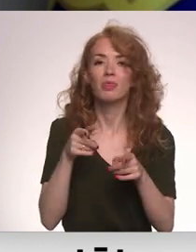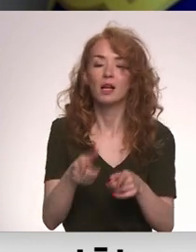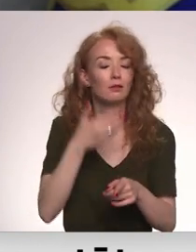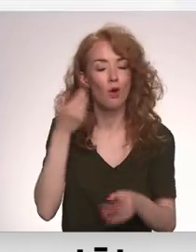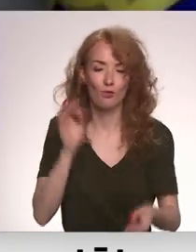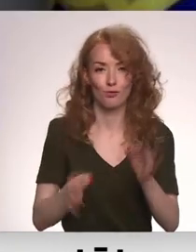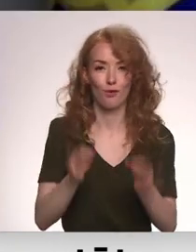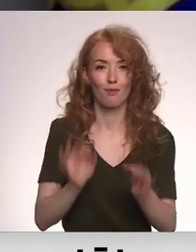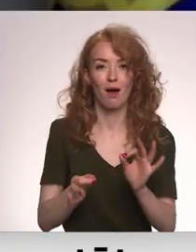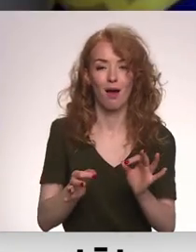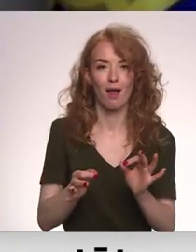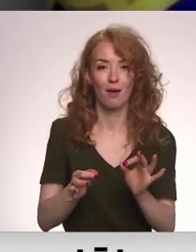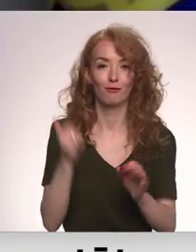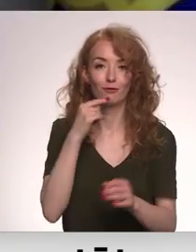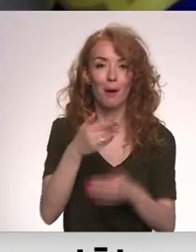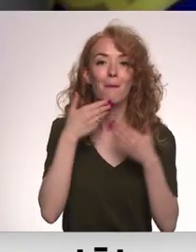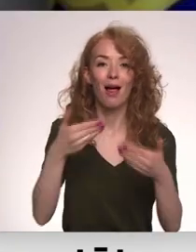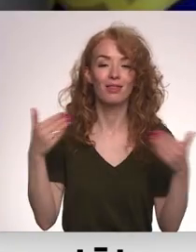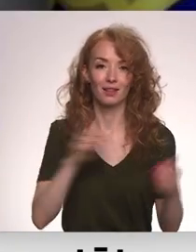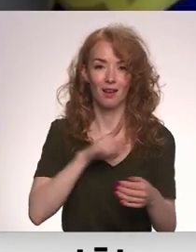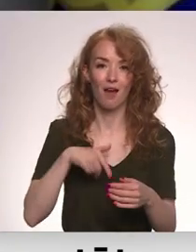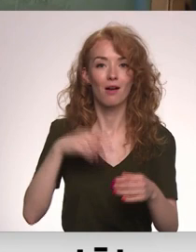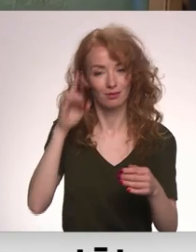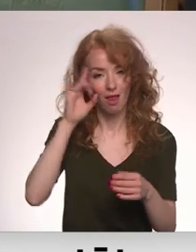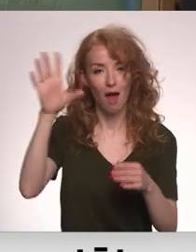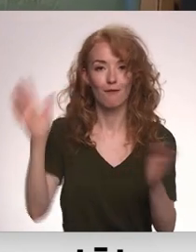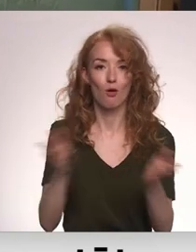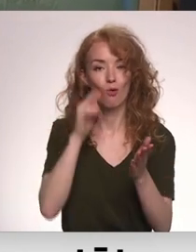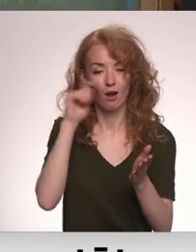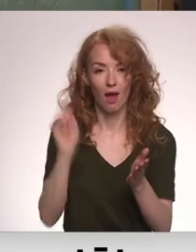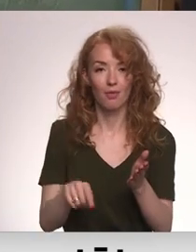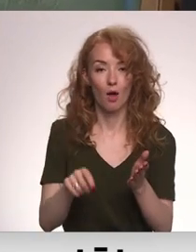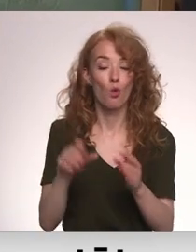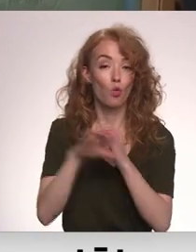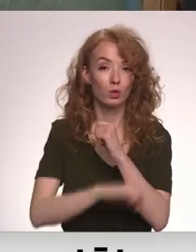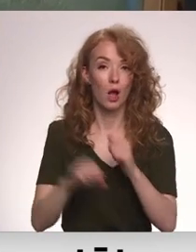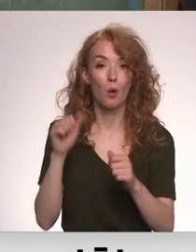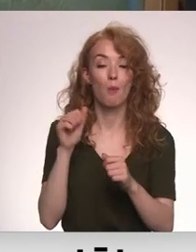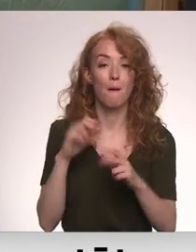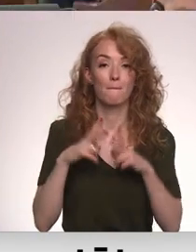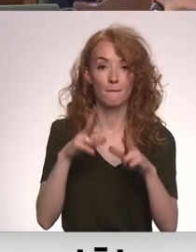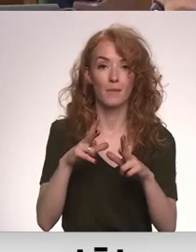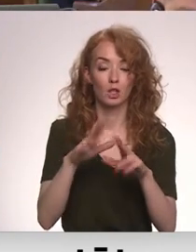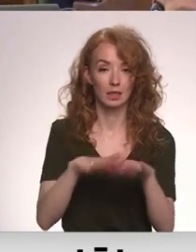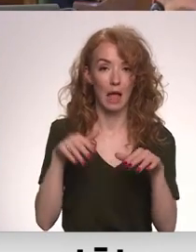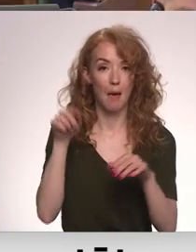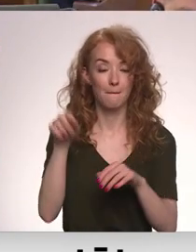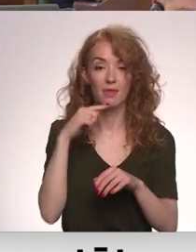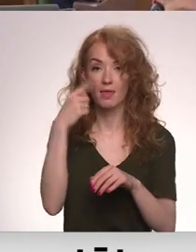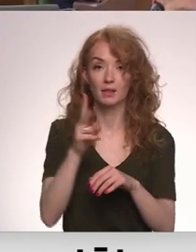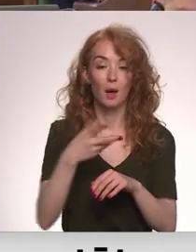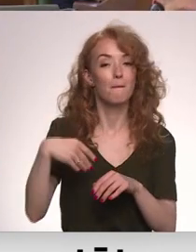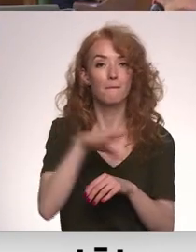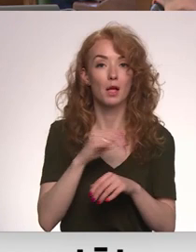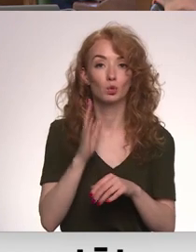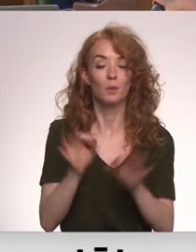normāli. Paldies, Latvija! Slava Ukraiņa! Zelenska uzrunas noslēgumā Saeimas priekšsēdētāja uzsvēra, ka mēs vienmēr